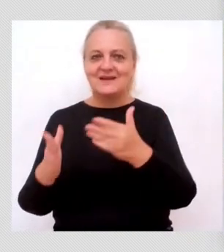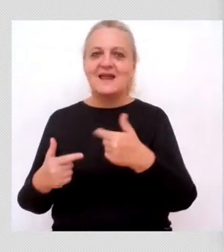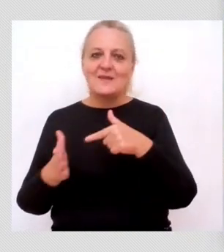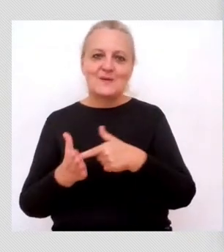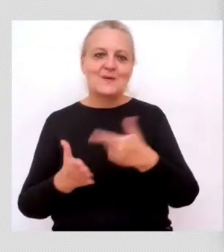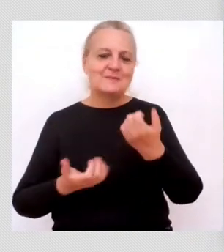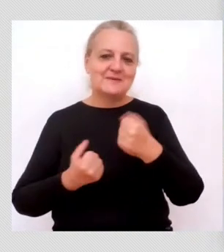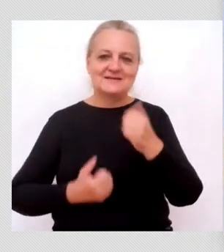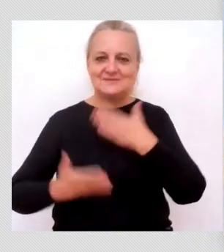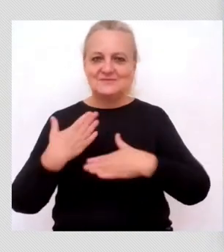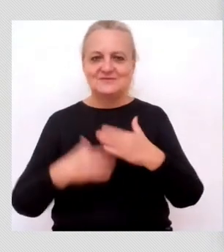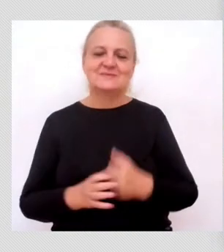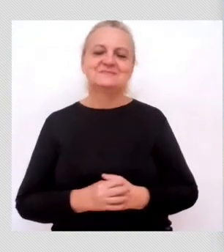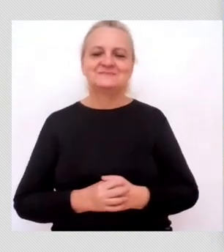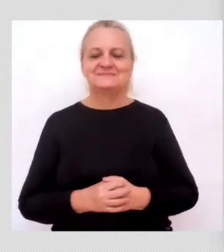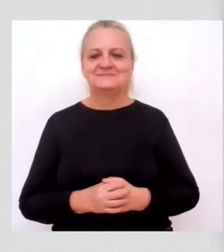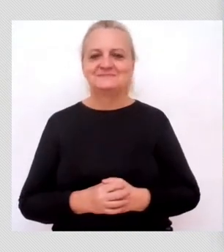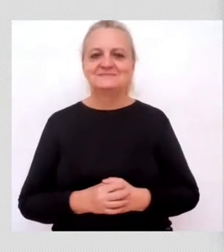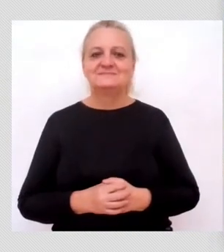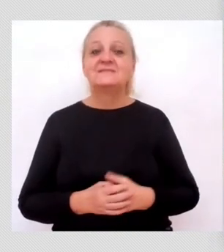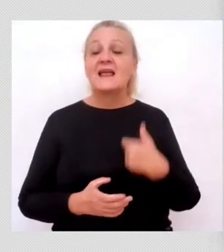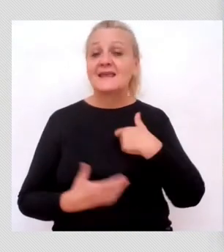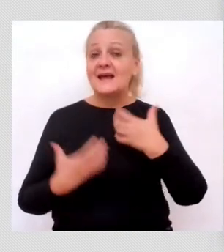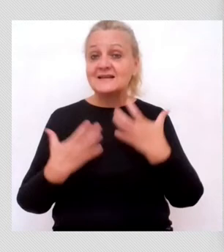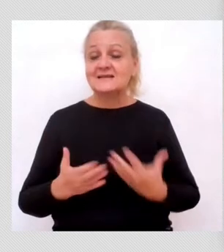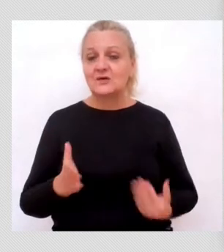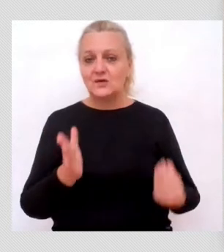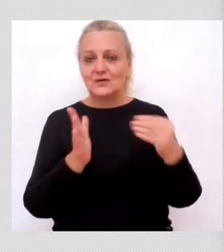miło. Ja chciałbym dorzucić